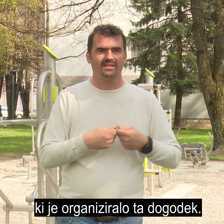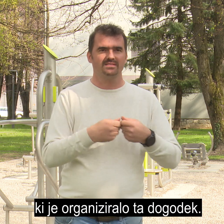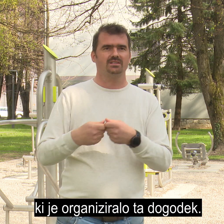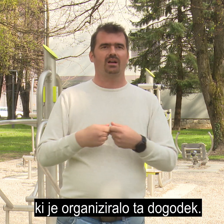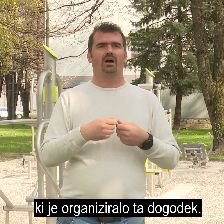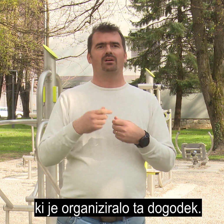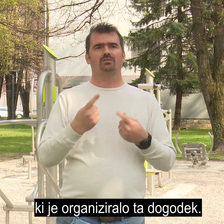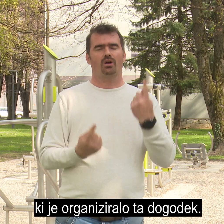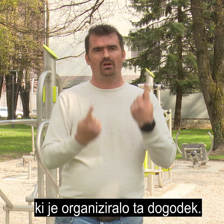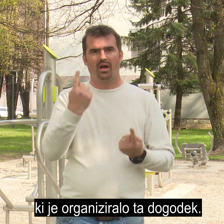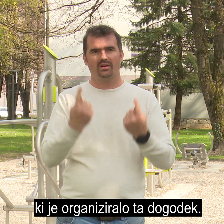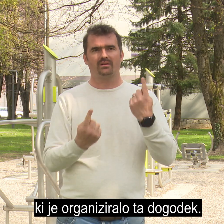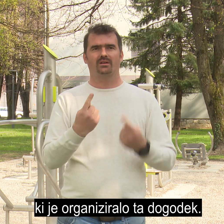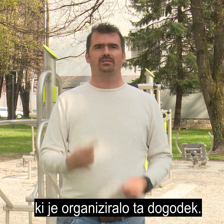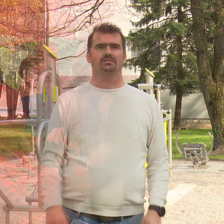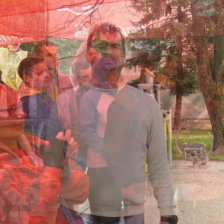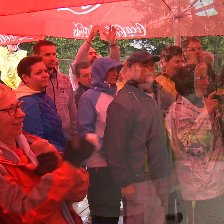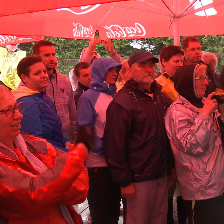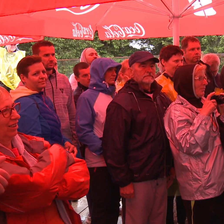ta dogodek.